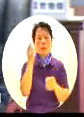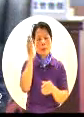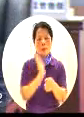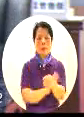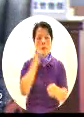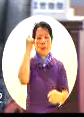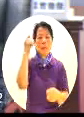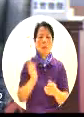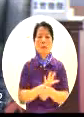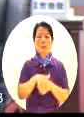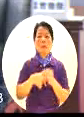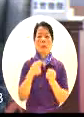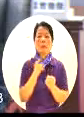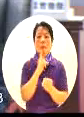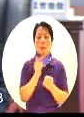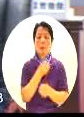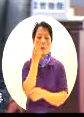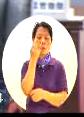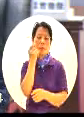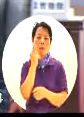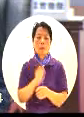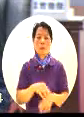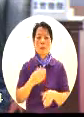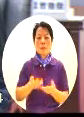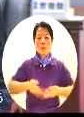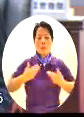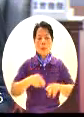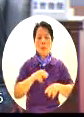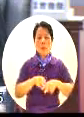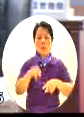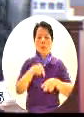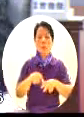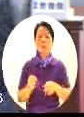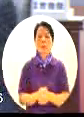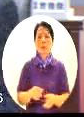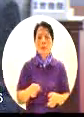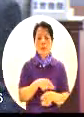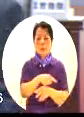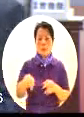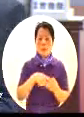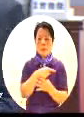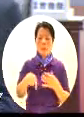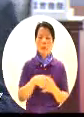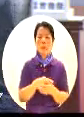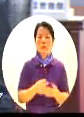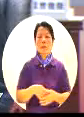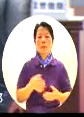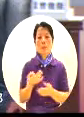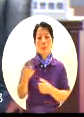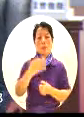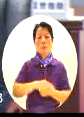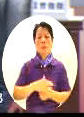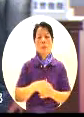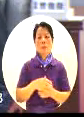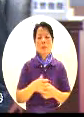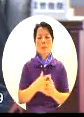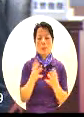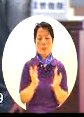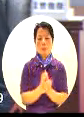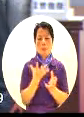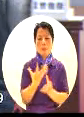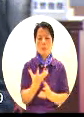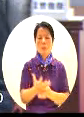的这个观光轻轨捷运哈，小共这些经费大部分都来自中央